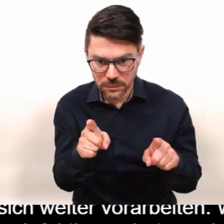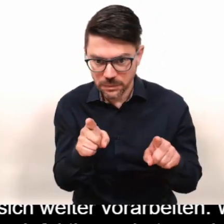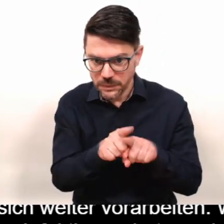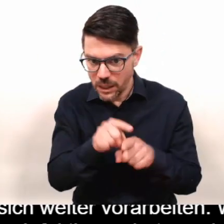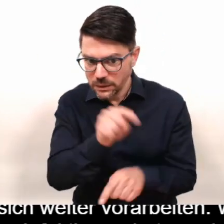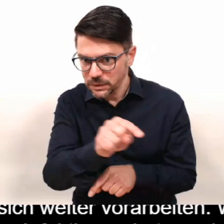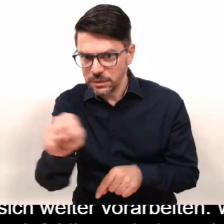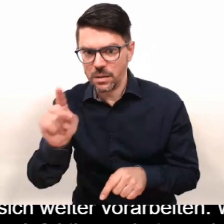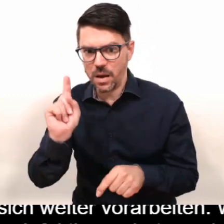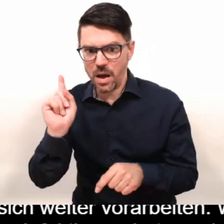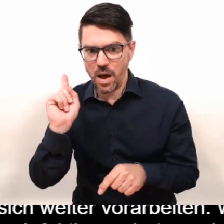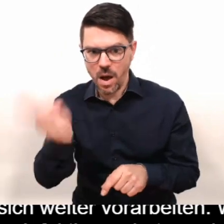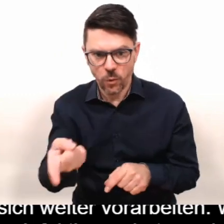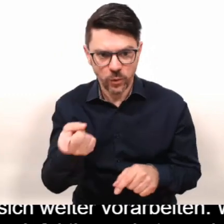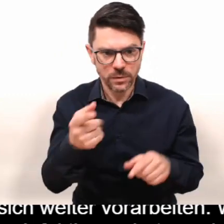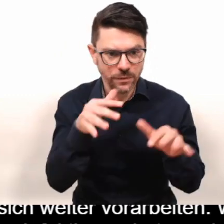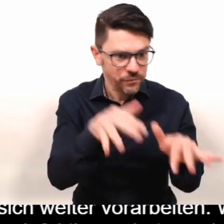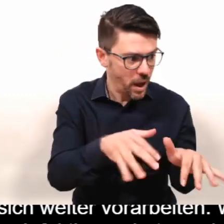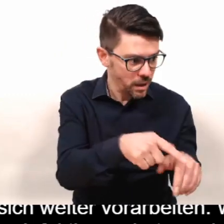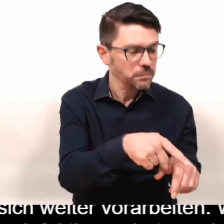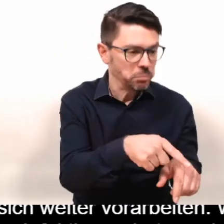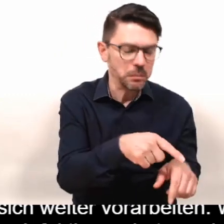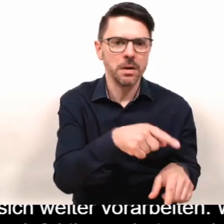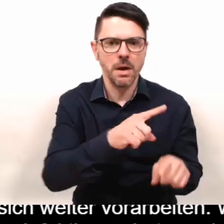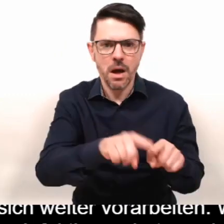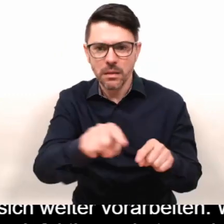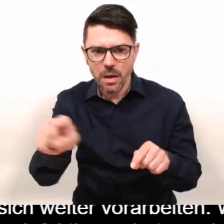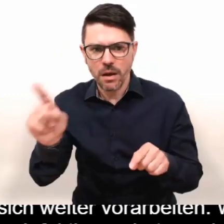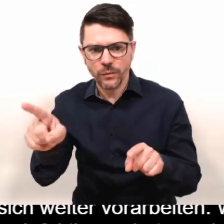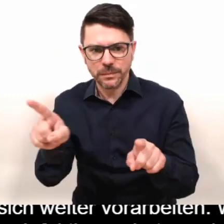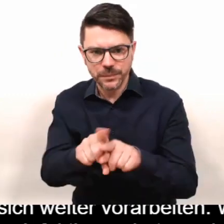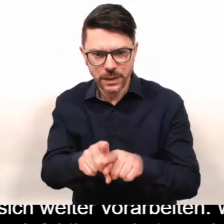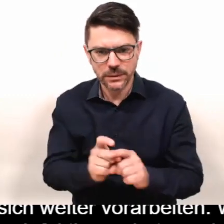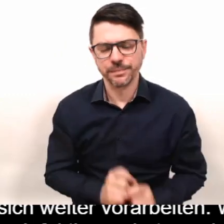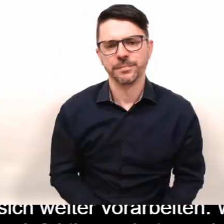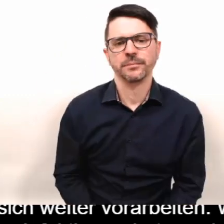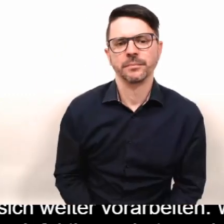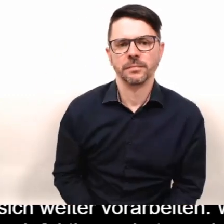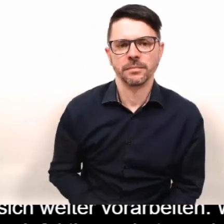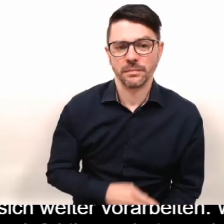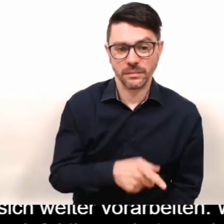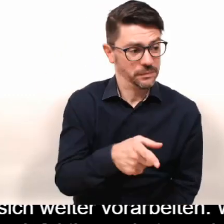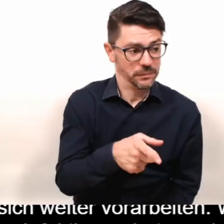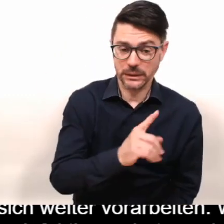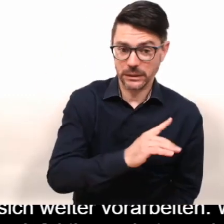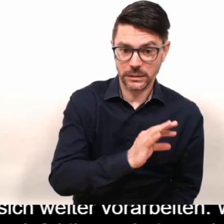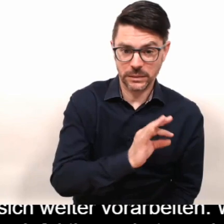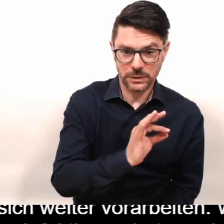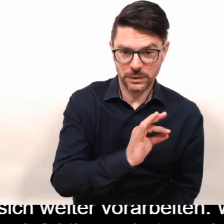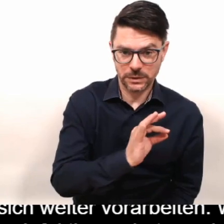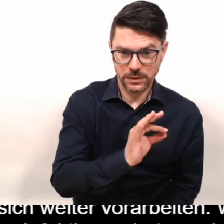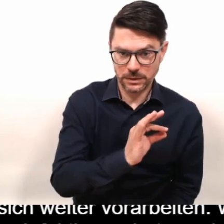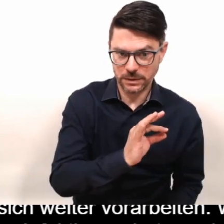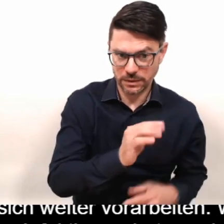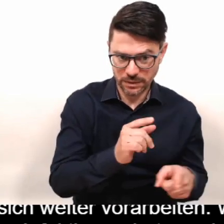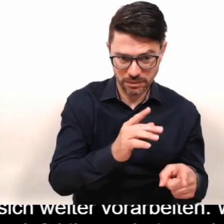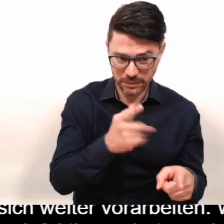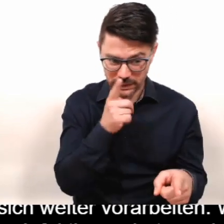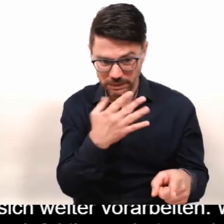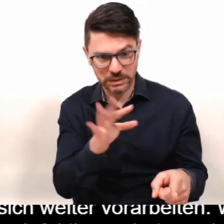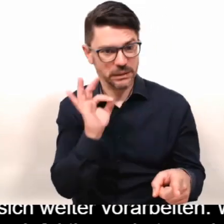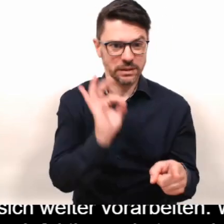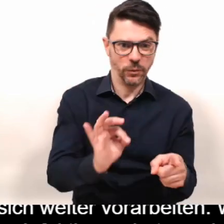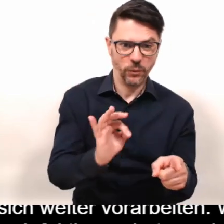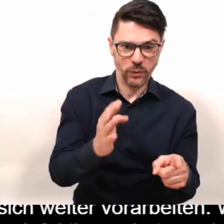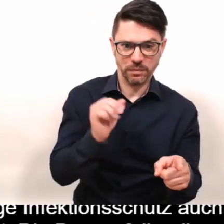in einer täglichen Hektik irgendwas machen. Das wäre nicht verantwortungsvoll, das wäre nicht gut und